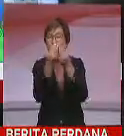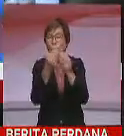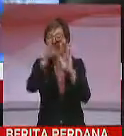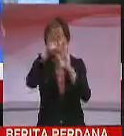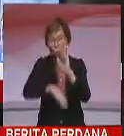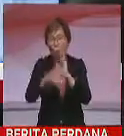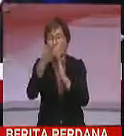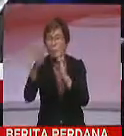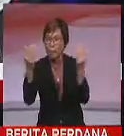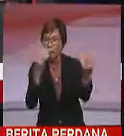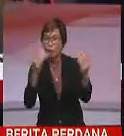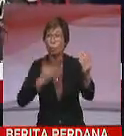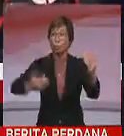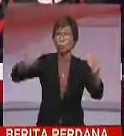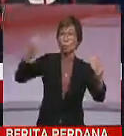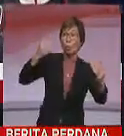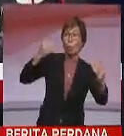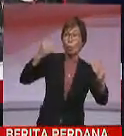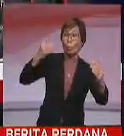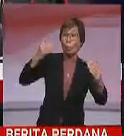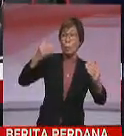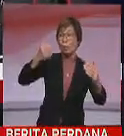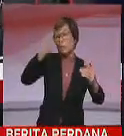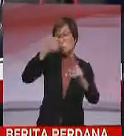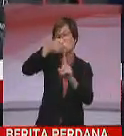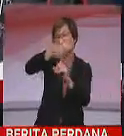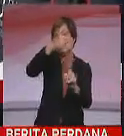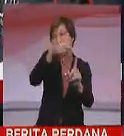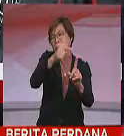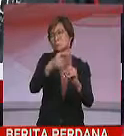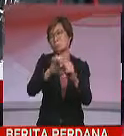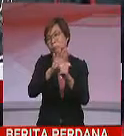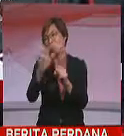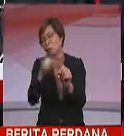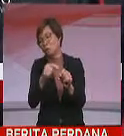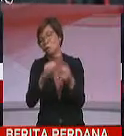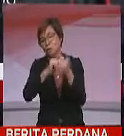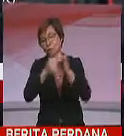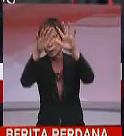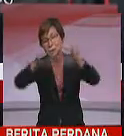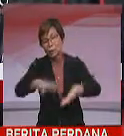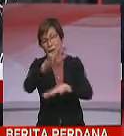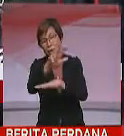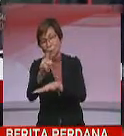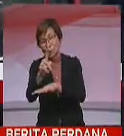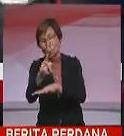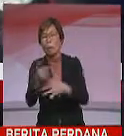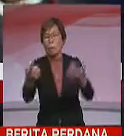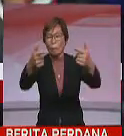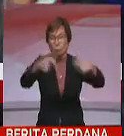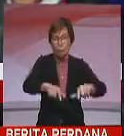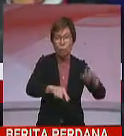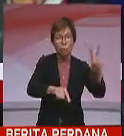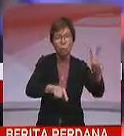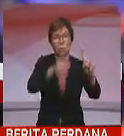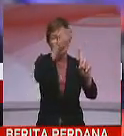16 berbanding edisi terdahulu impak daripada pandemik covid-19 sukan C edisi ke-31 dijadualkan berlangsung dari